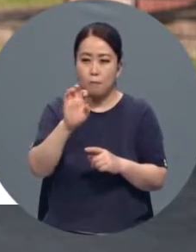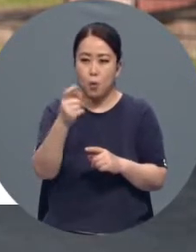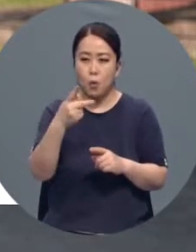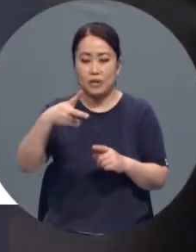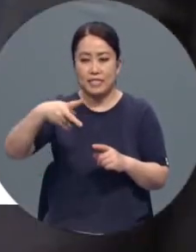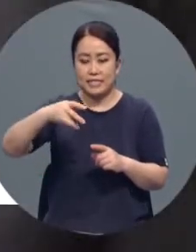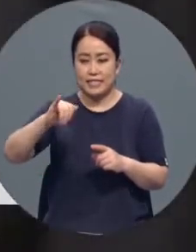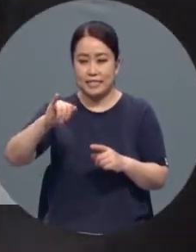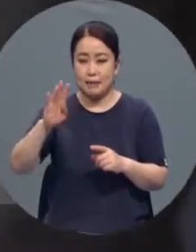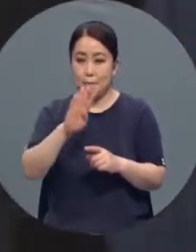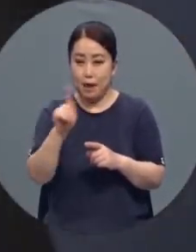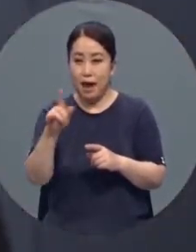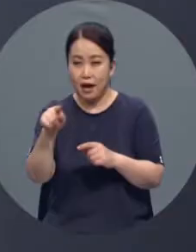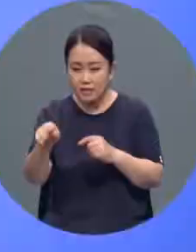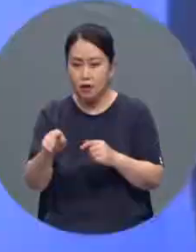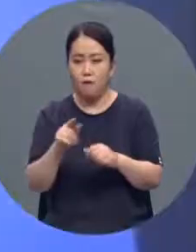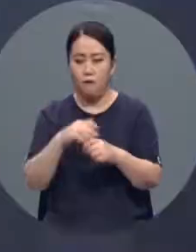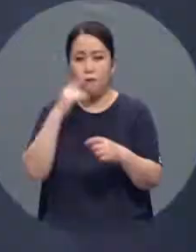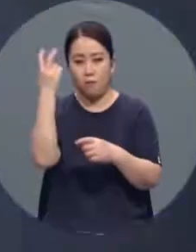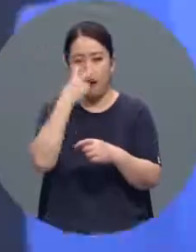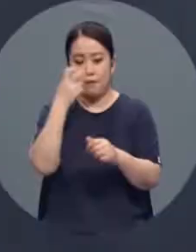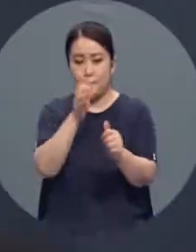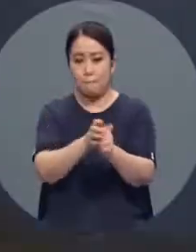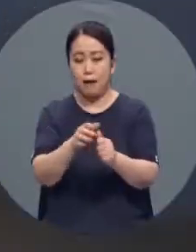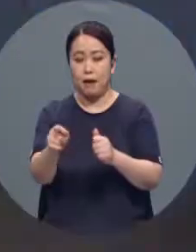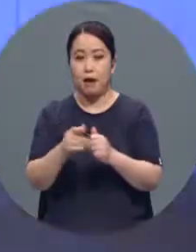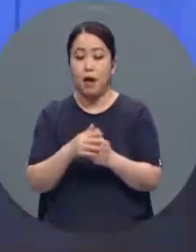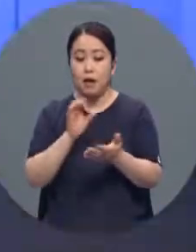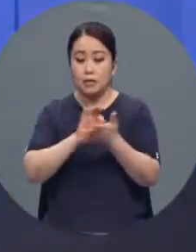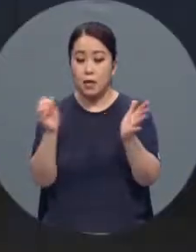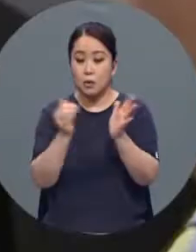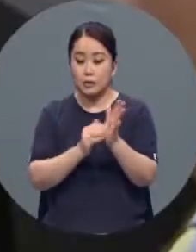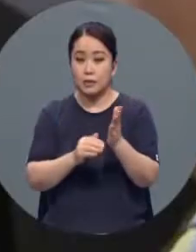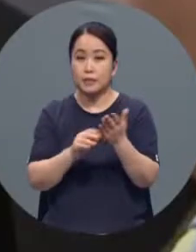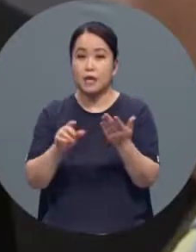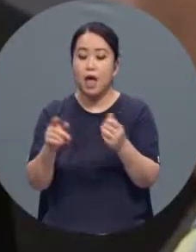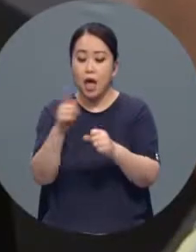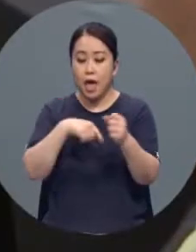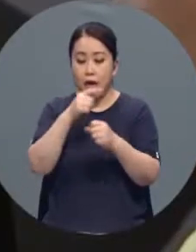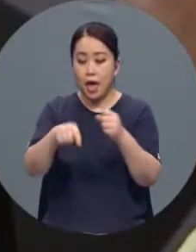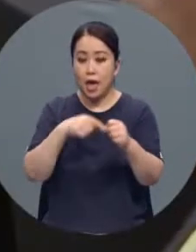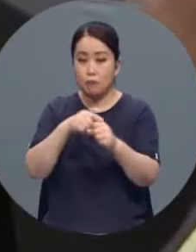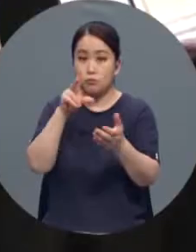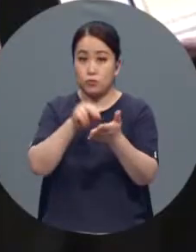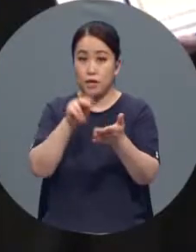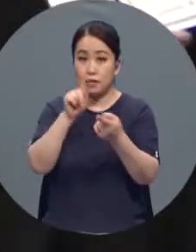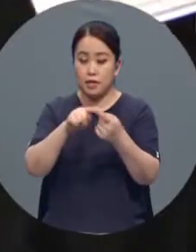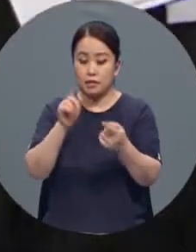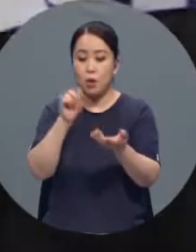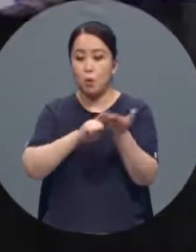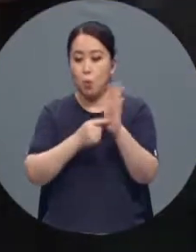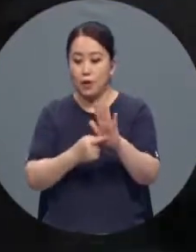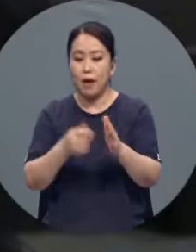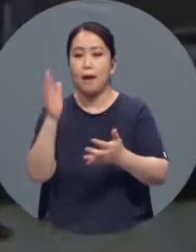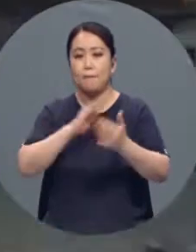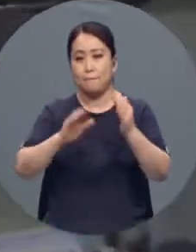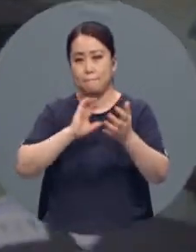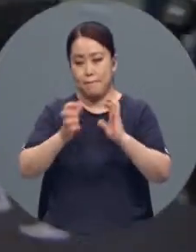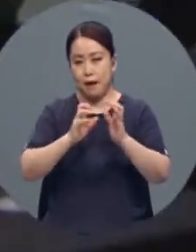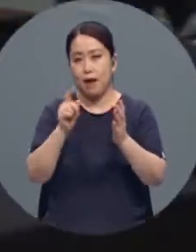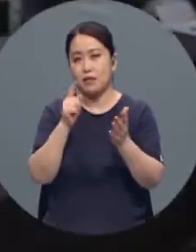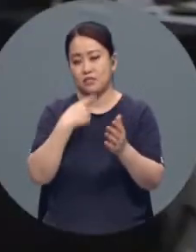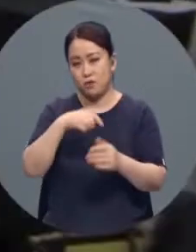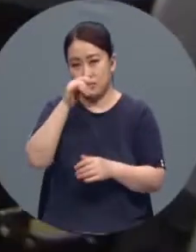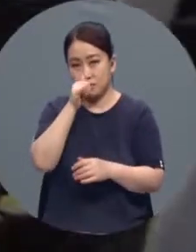said. 우리도 사용 후 핵연료 문제를 공론화에 붙인 적이 있습니다. 지난 2016년 내려진